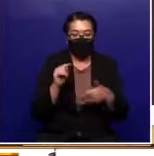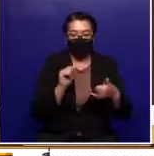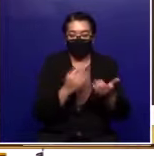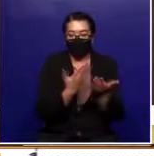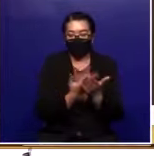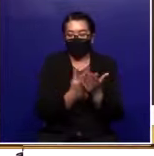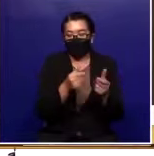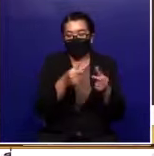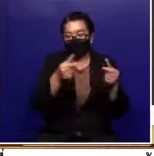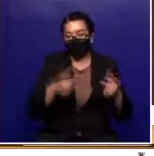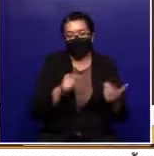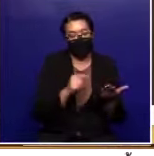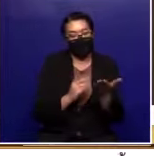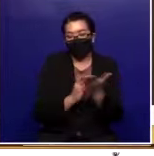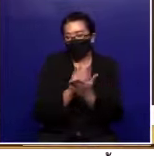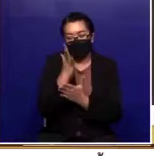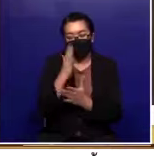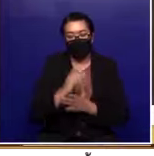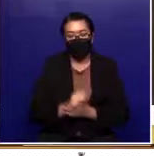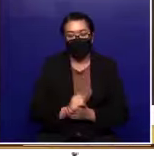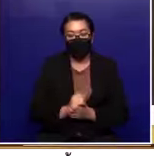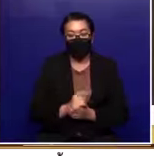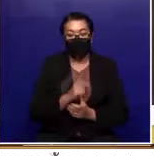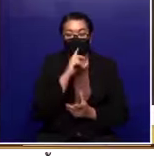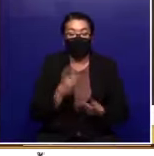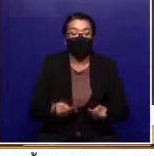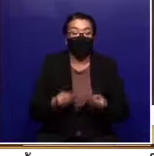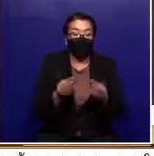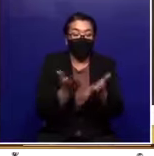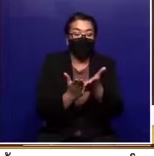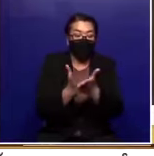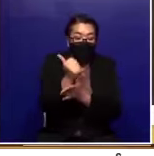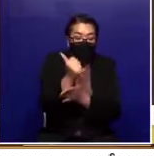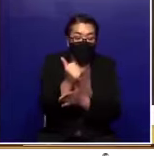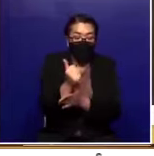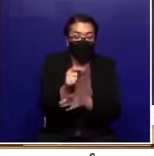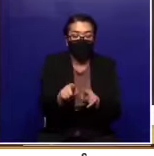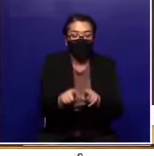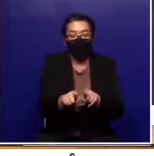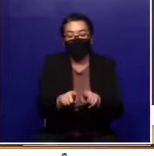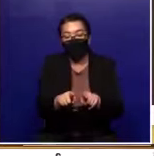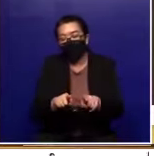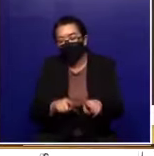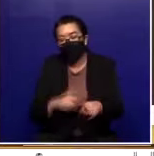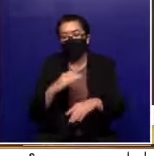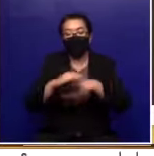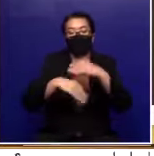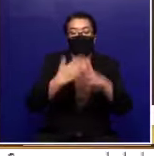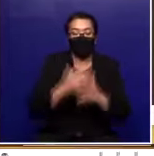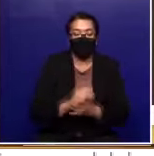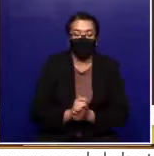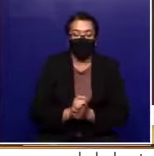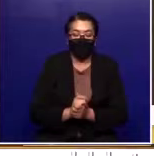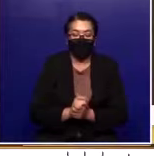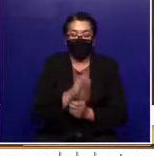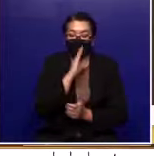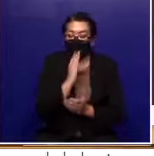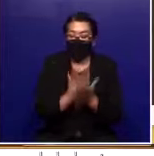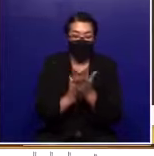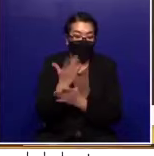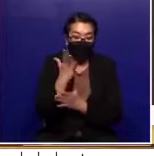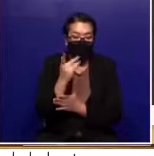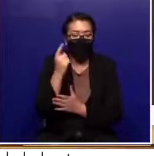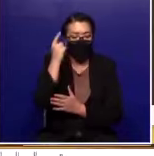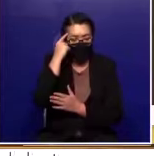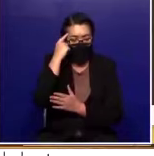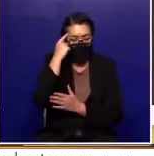ผ่านไปก็เหมือนเดิมประเทศก็เจ๊งหงายหลังลงคลองแต่ถ้าไม่ให้ผ่านเราก็ยังพอทำเนาครับที่